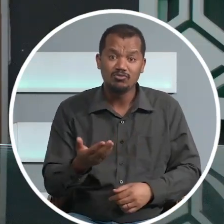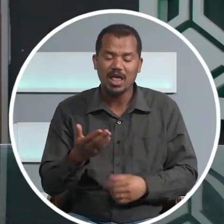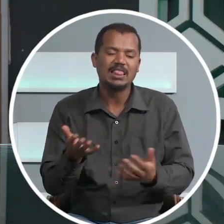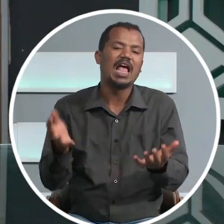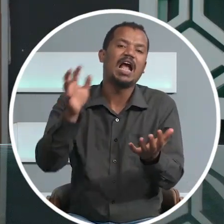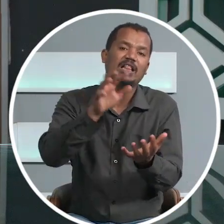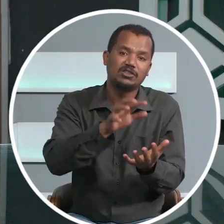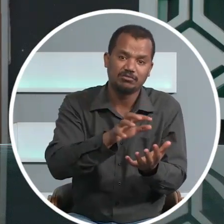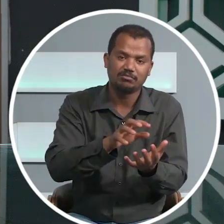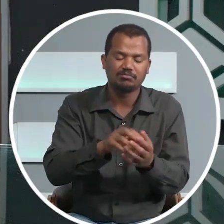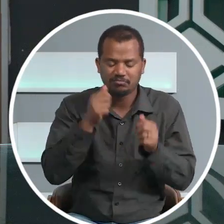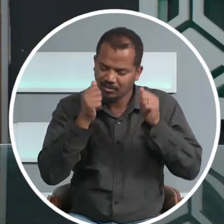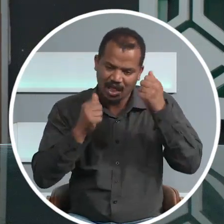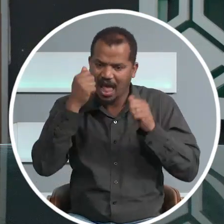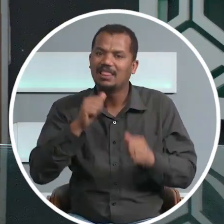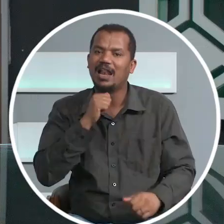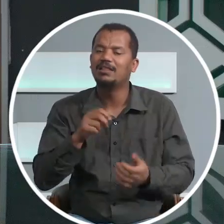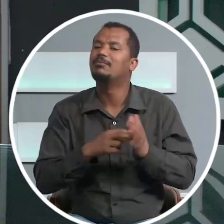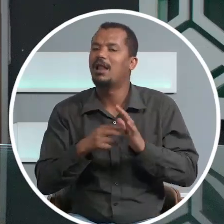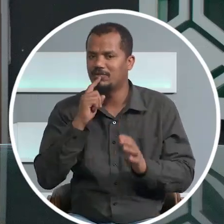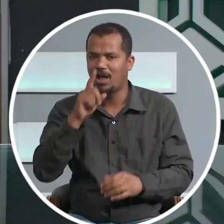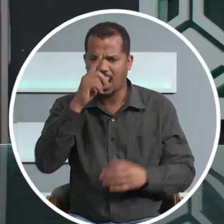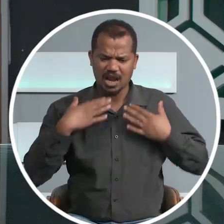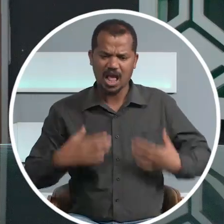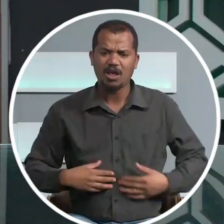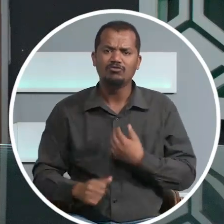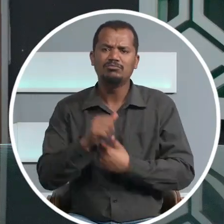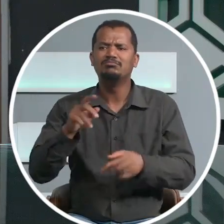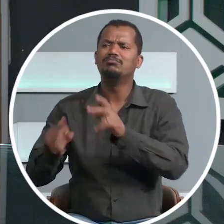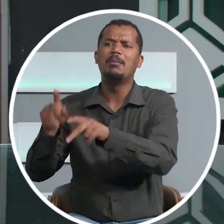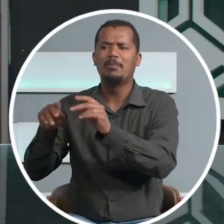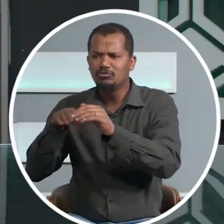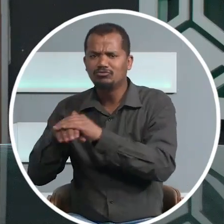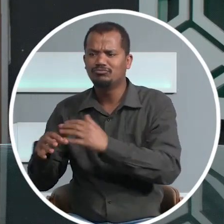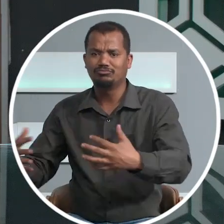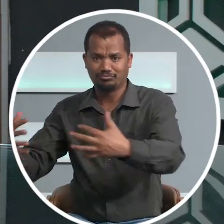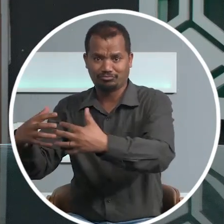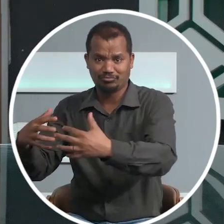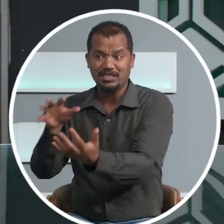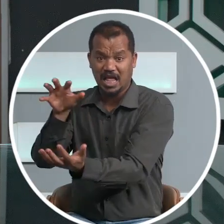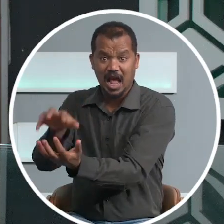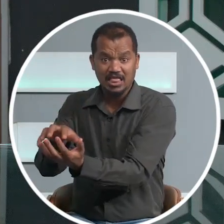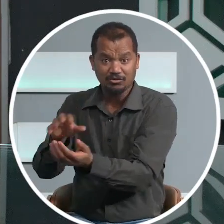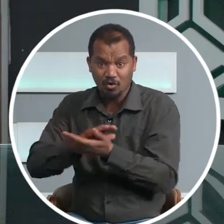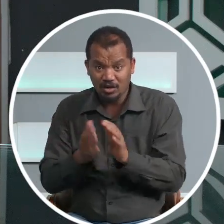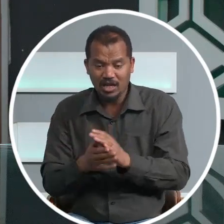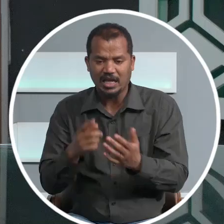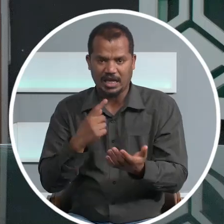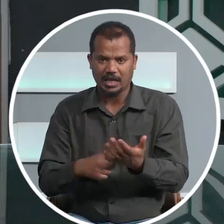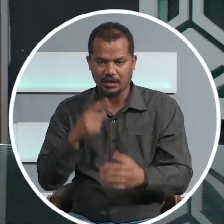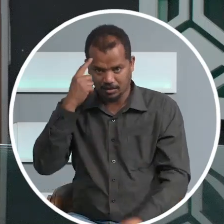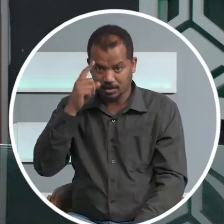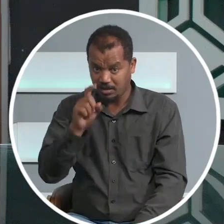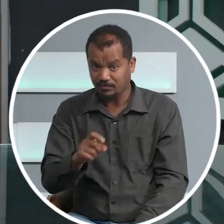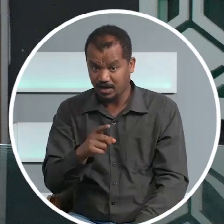ጉዳይ ተካታችነቱ አያጠራጥርም ማለት ነው። አንድ አካል ጉዳተኛ በማህበረሰብ ውስጥ ታቅፎ ተካታች ከሆነ